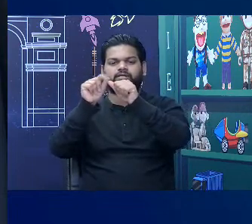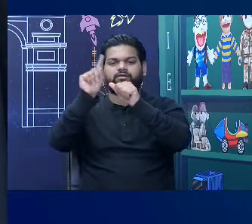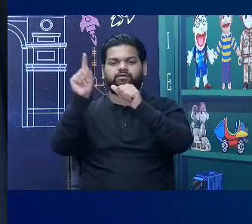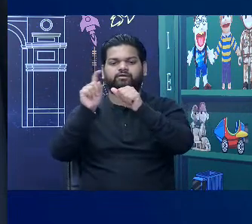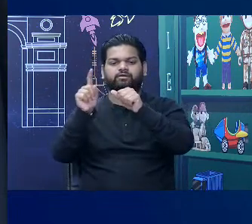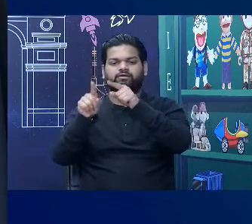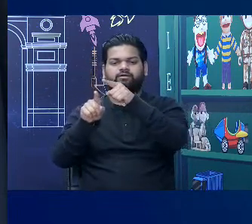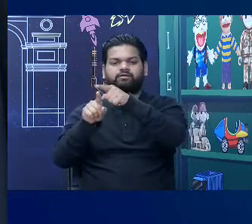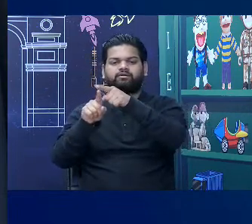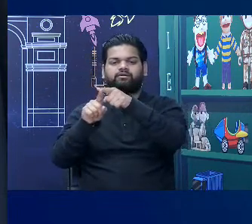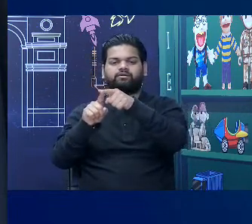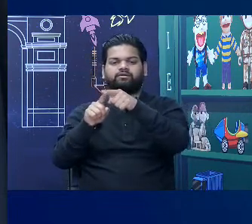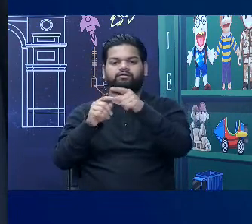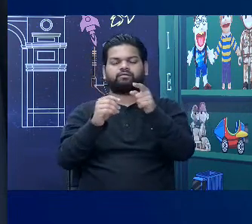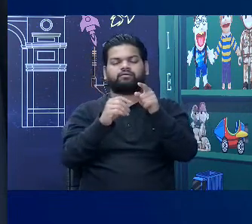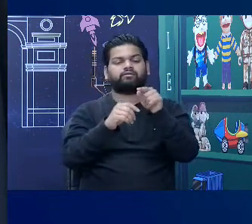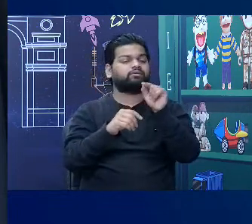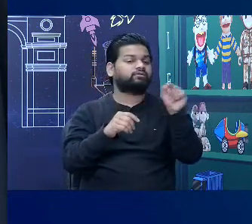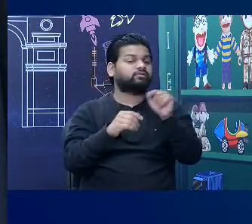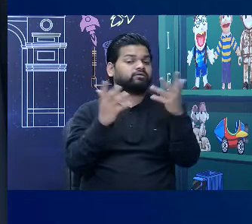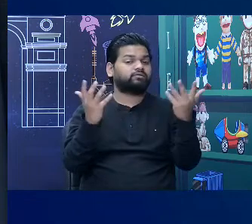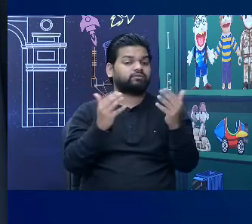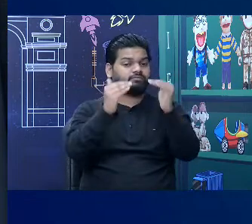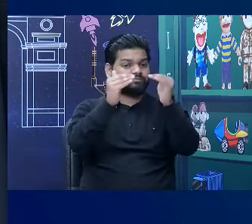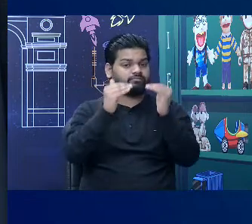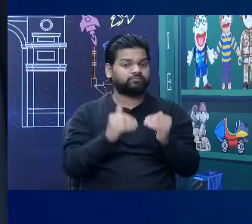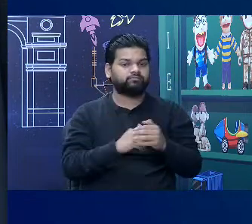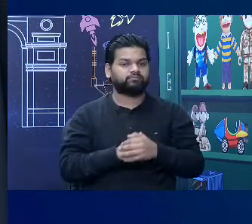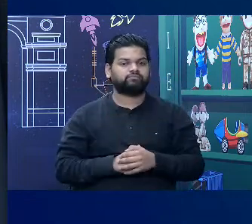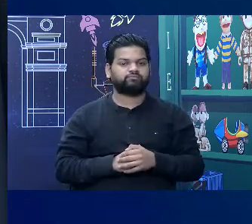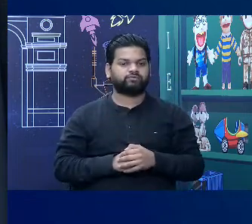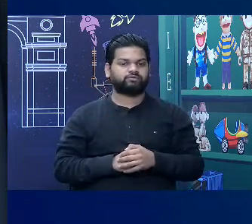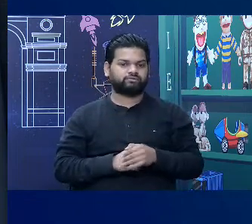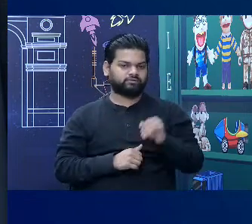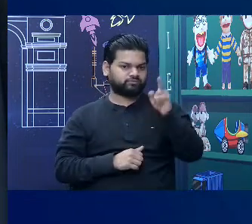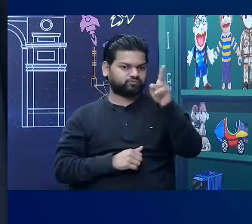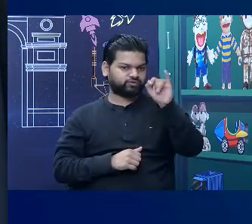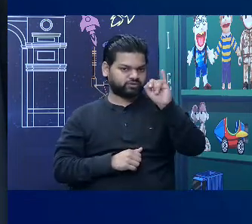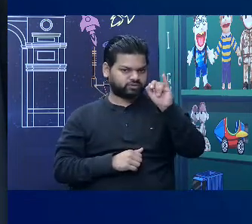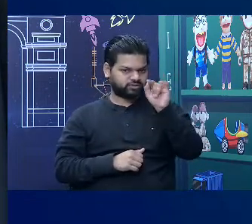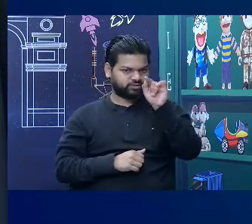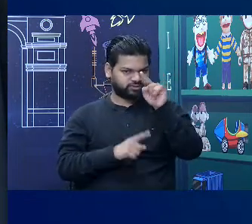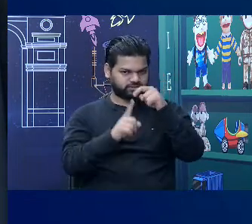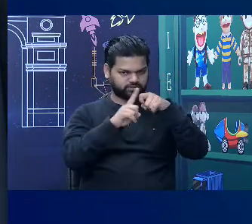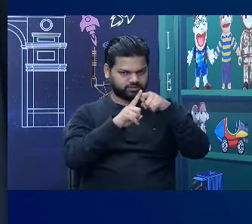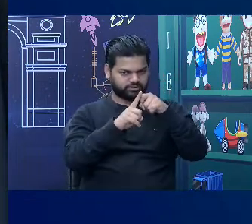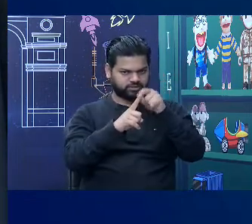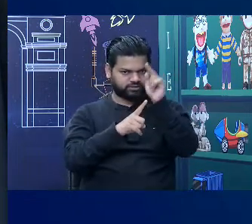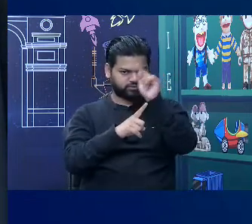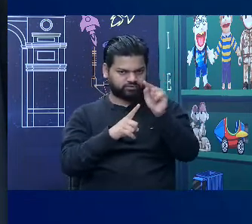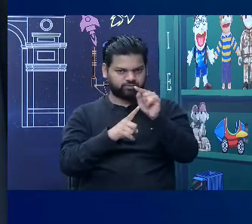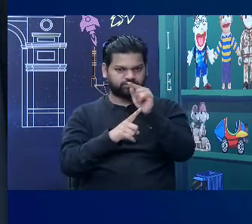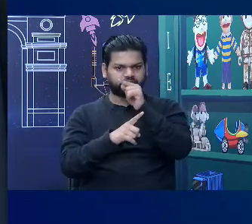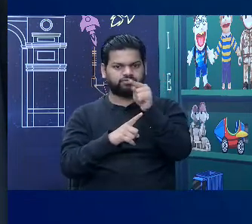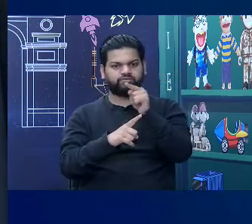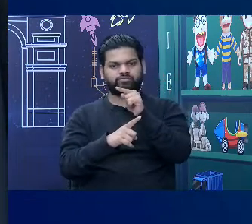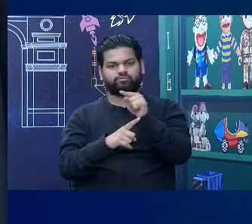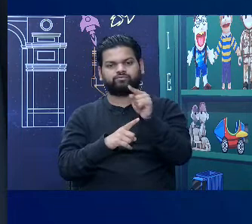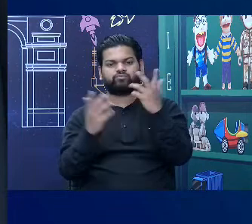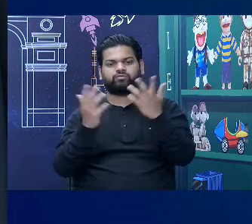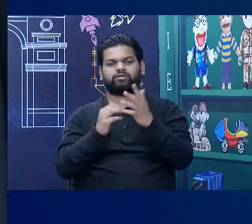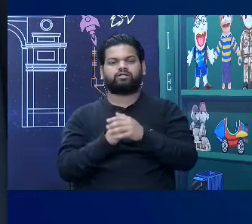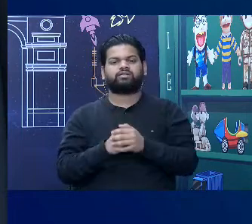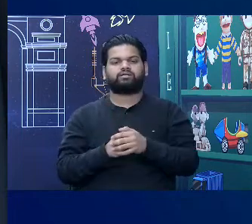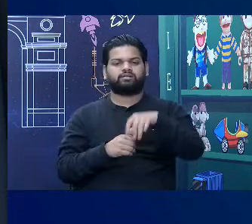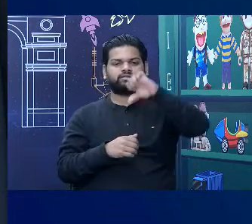होल स्क्वायर. 4k का होल स्क्वायर कितना होगा? 16k स्क्वायर. और 3k का होल स्क्वायर कितना